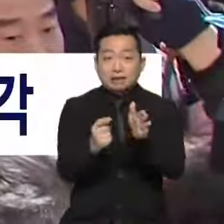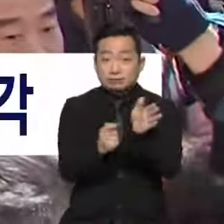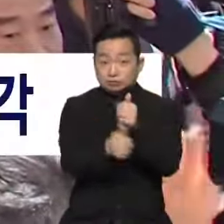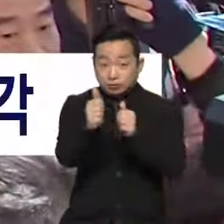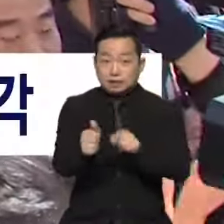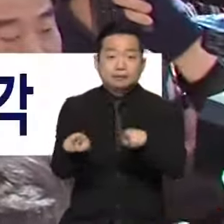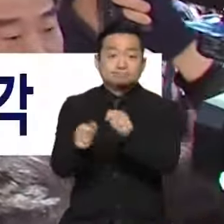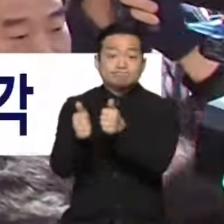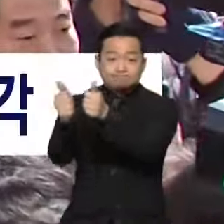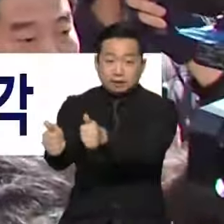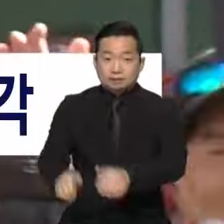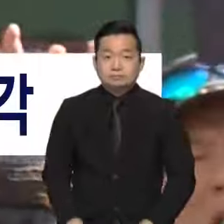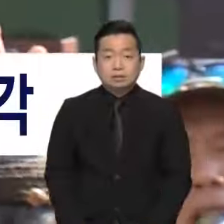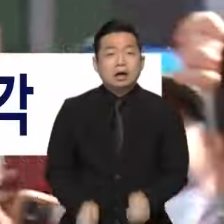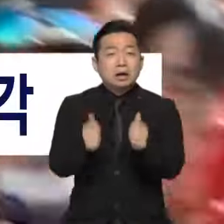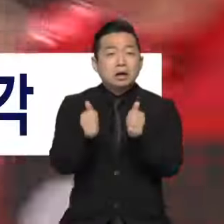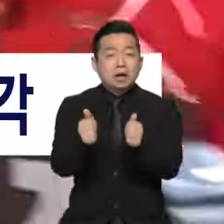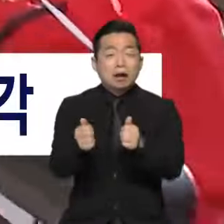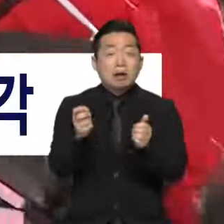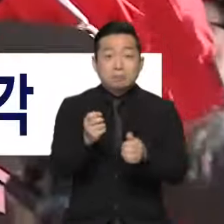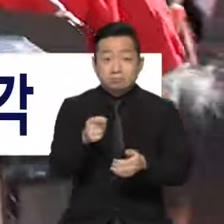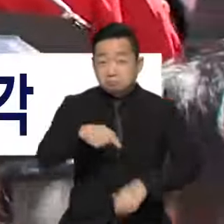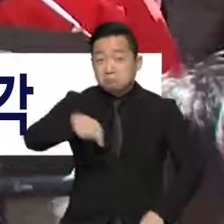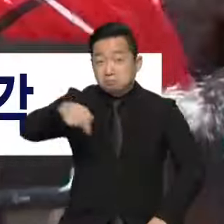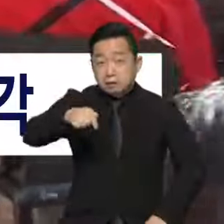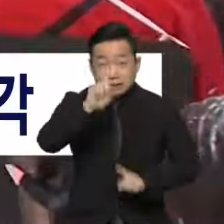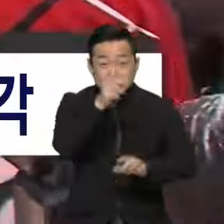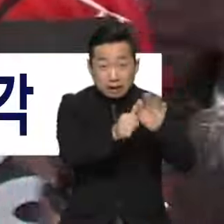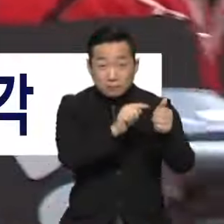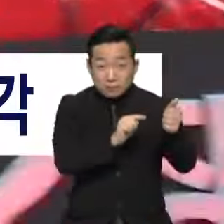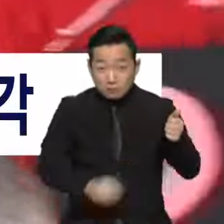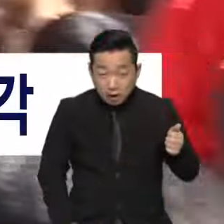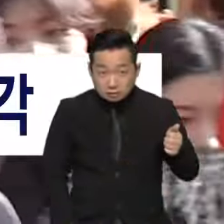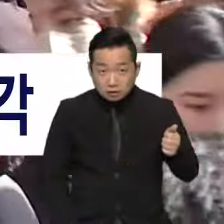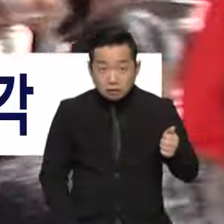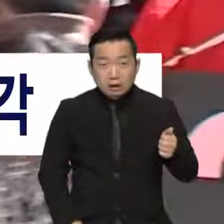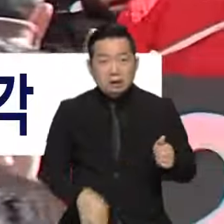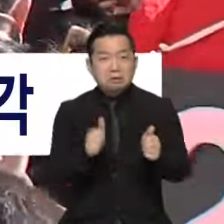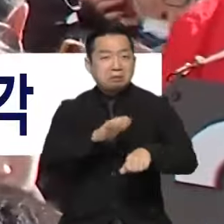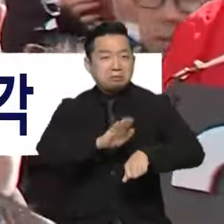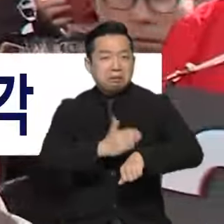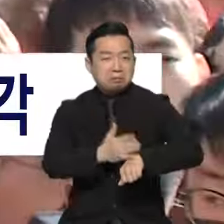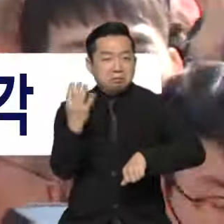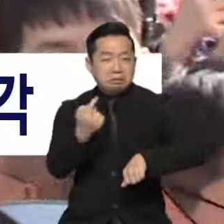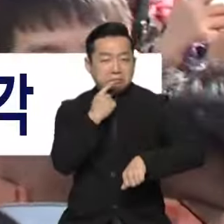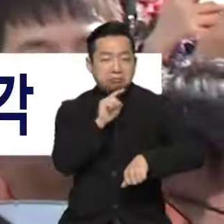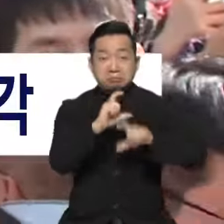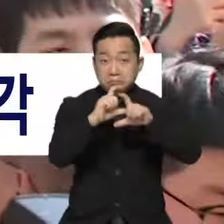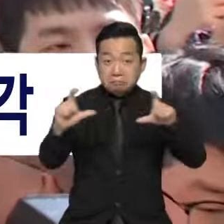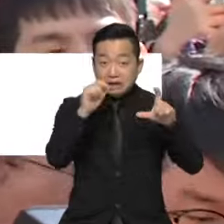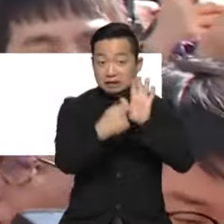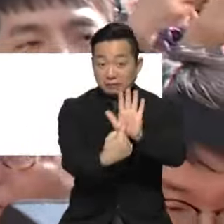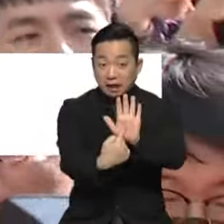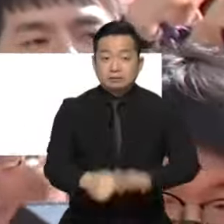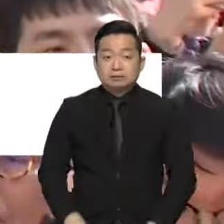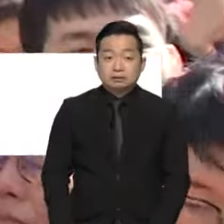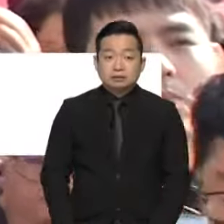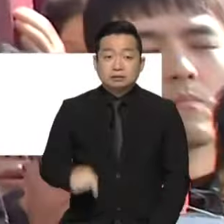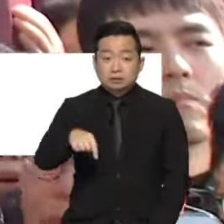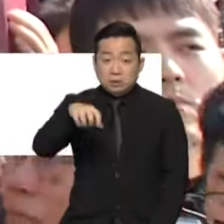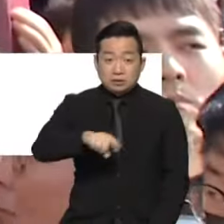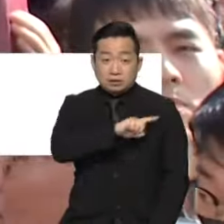비상대책위원장. 재판을 받기 위해 법원에 출석한 이 대표를 거론하며 사법 리스크를 부각시켰습니다. 우리가 가장